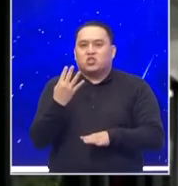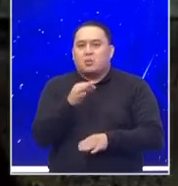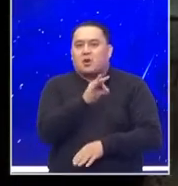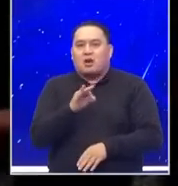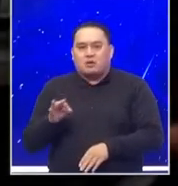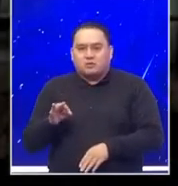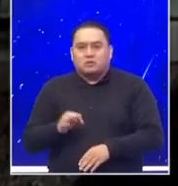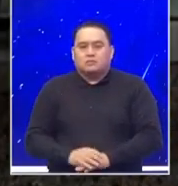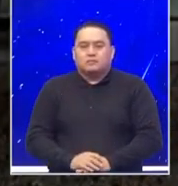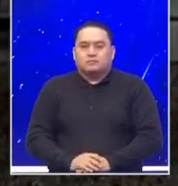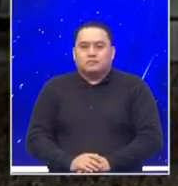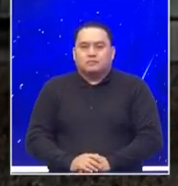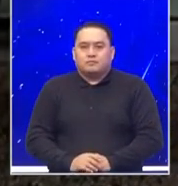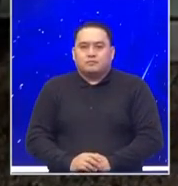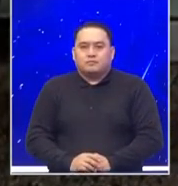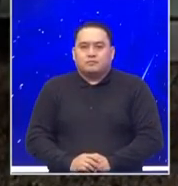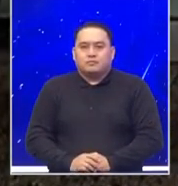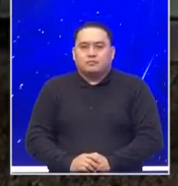ввп страны